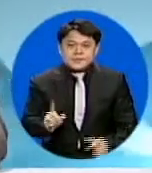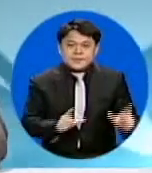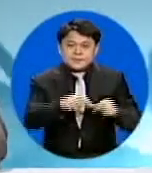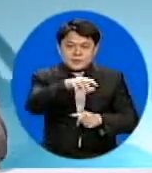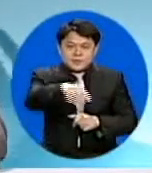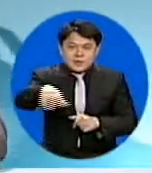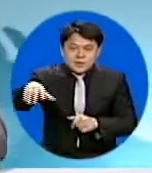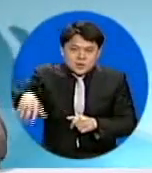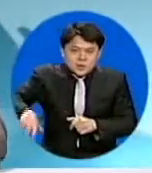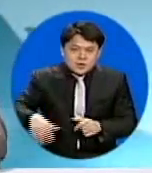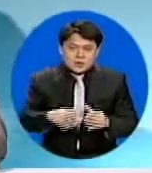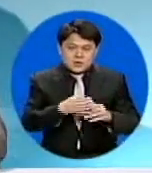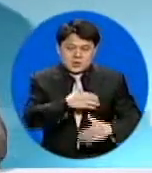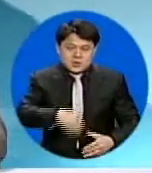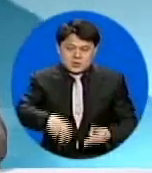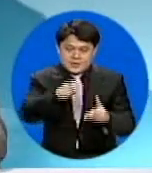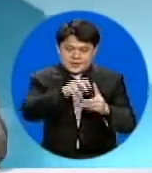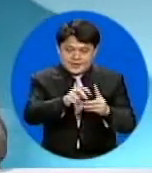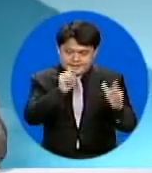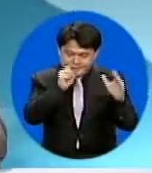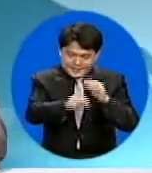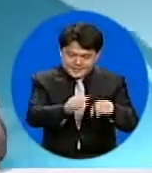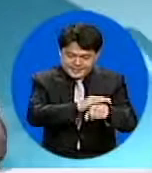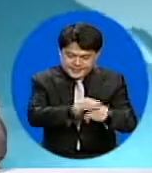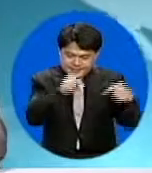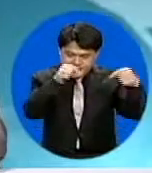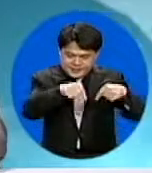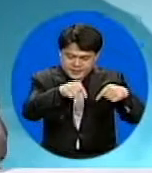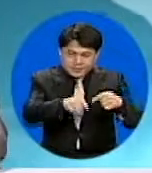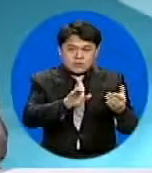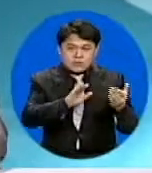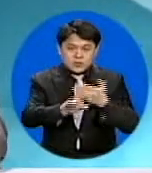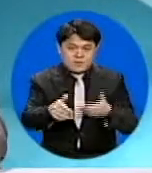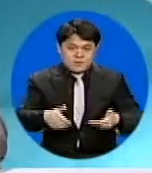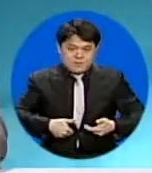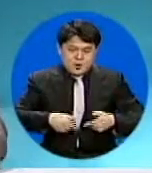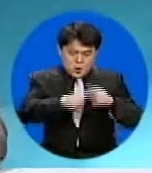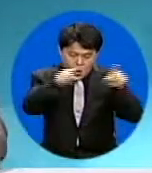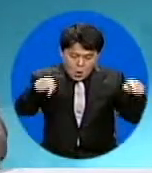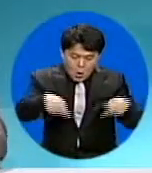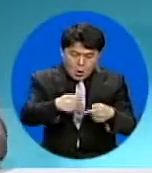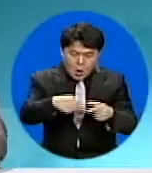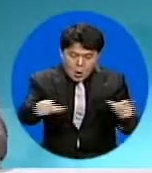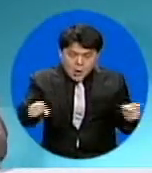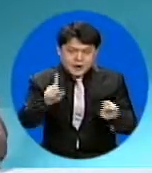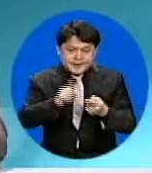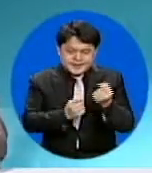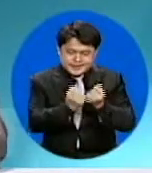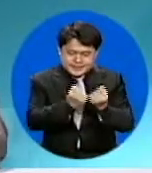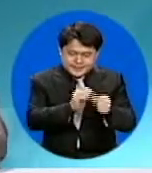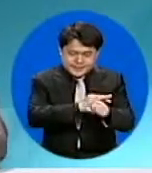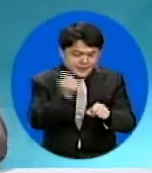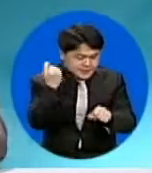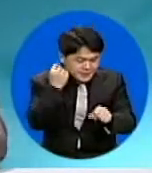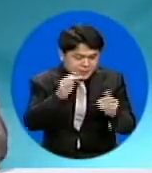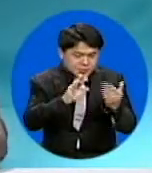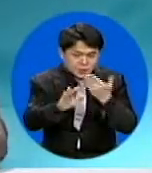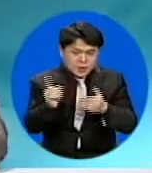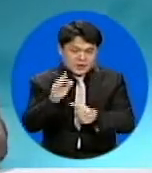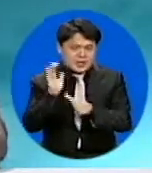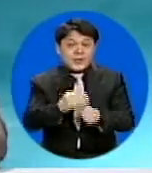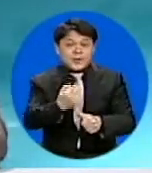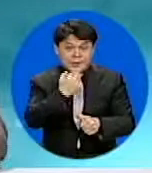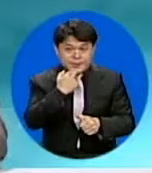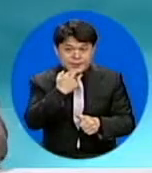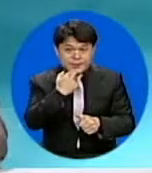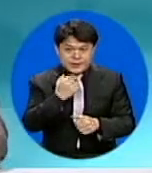따른 그 동주민센터를 잘 찾아서 상담을 좀 받고 필요한 서류에 대한 안내를 잘 받아서 억울한 탈락이